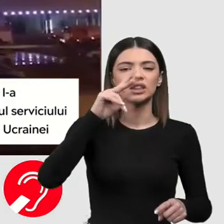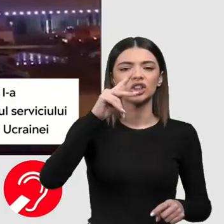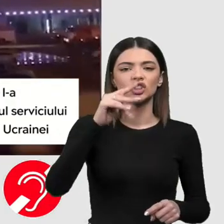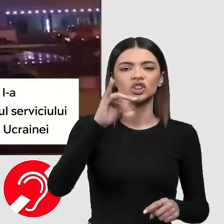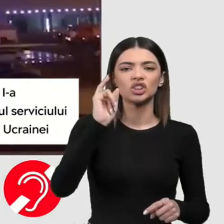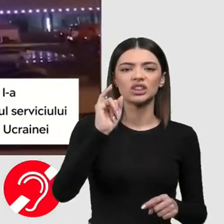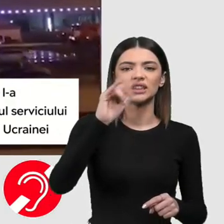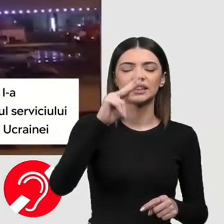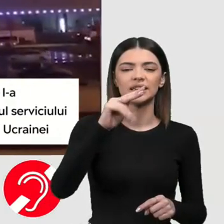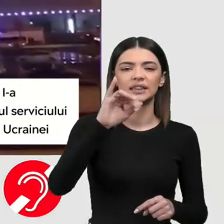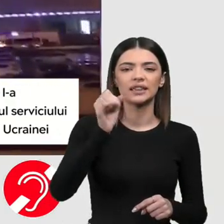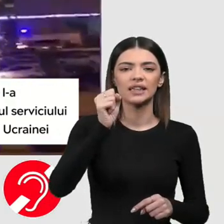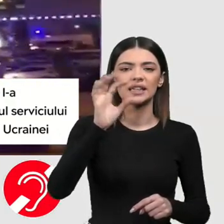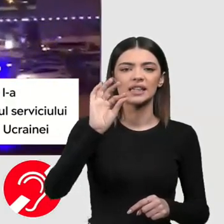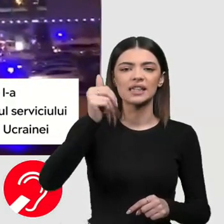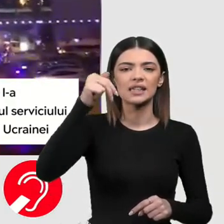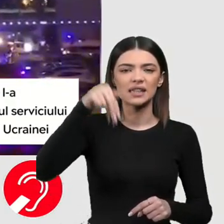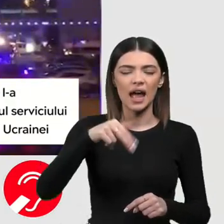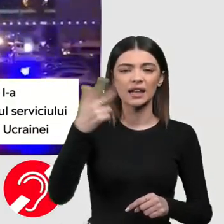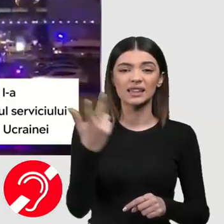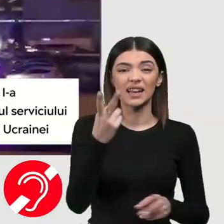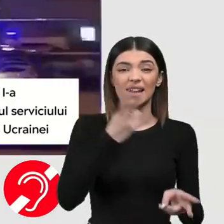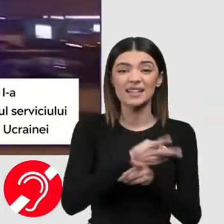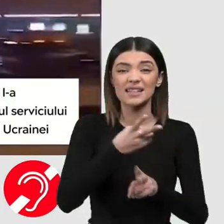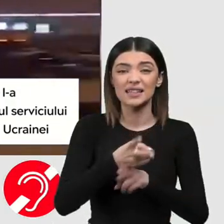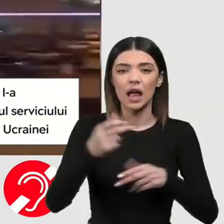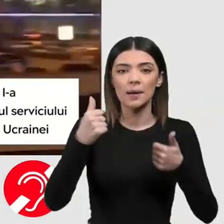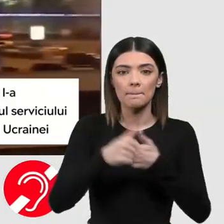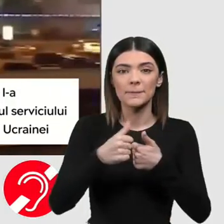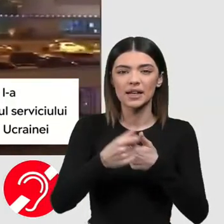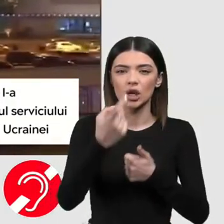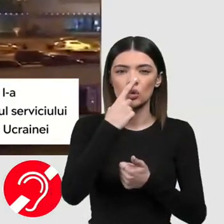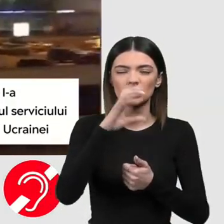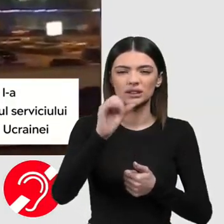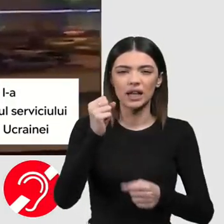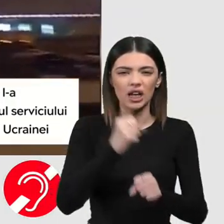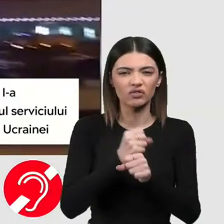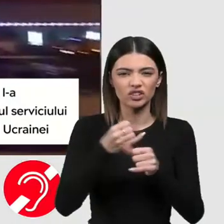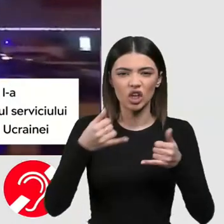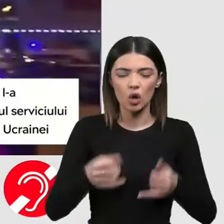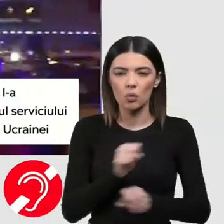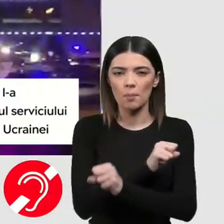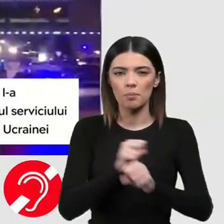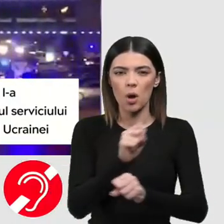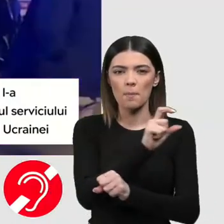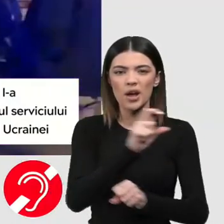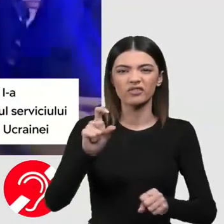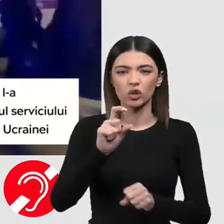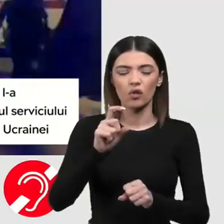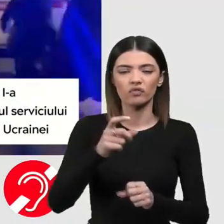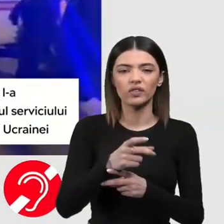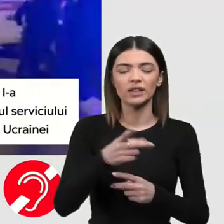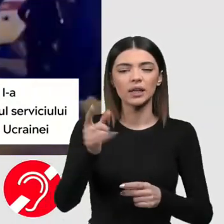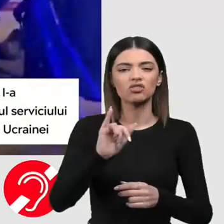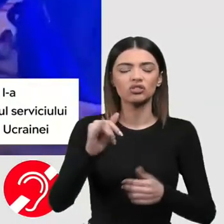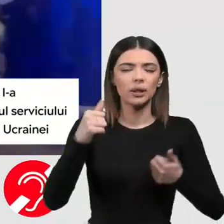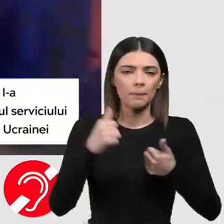de 3 state care cooperează, 3 state prietenoase Rusiei care cooperează în această anchetă,